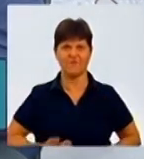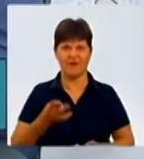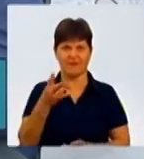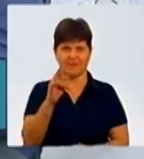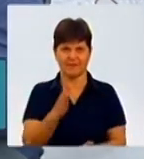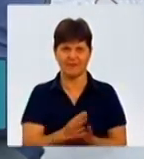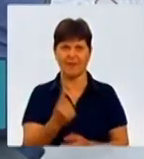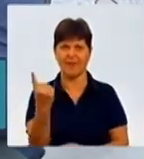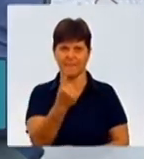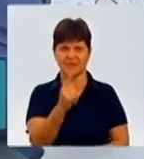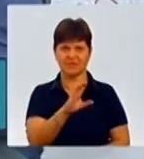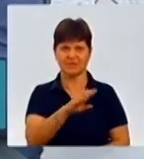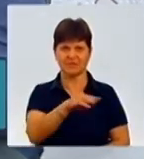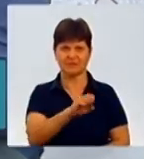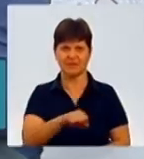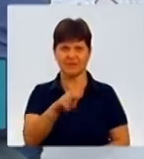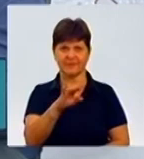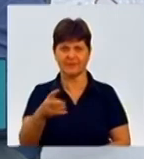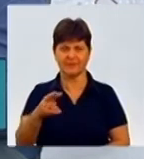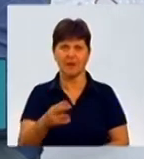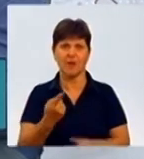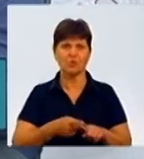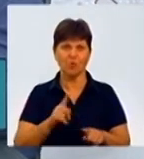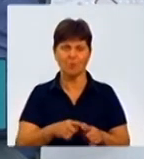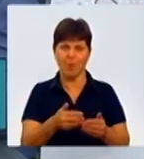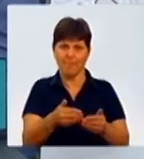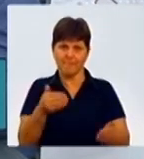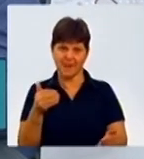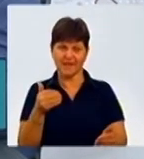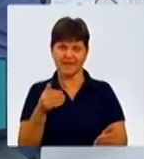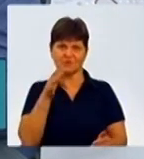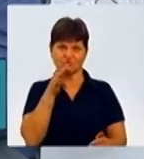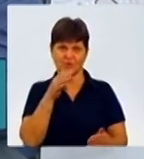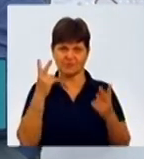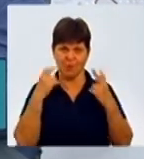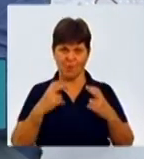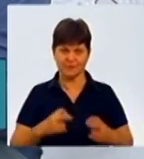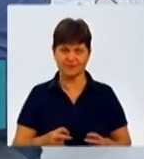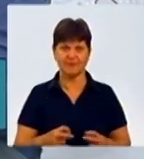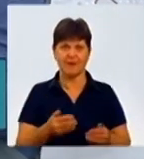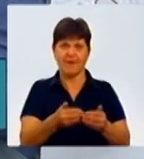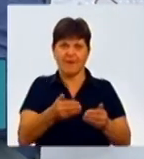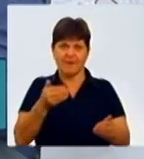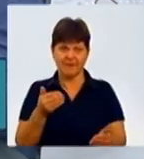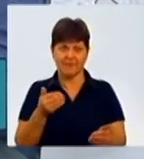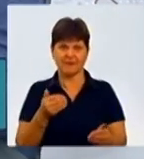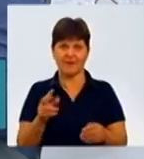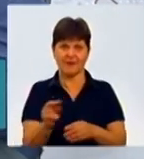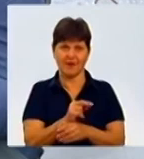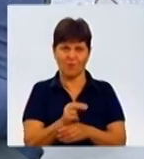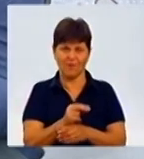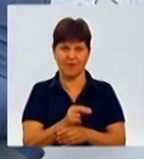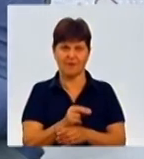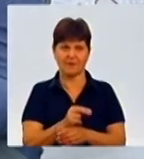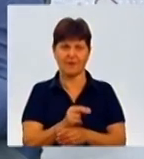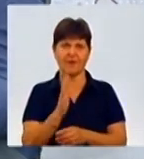це першої стадії. Тому при вчасно проведеному обстеженні, ранньому адекватному лікуванні